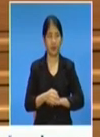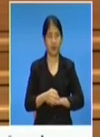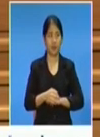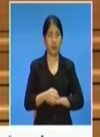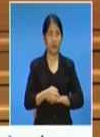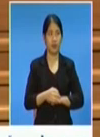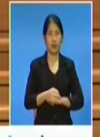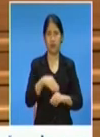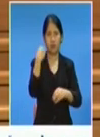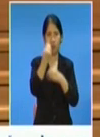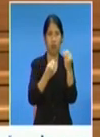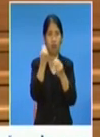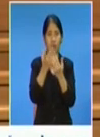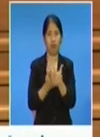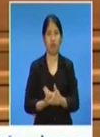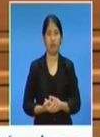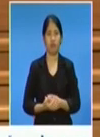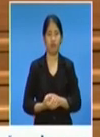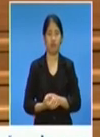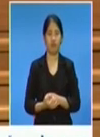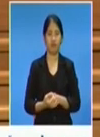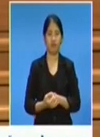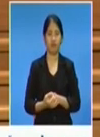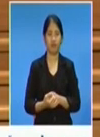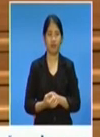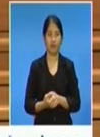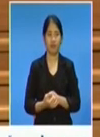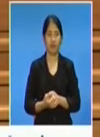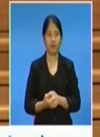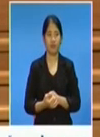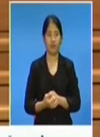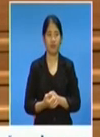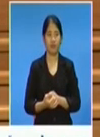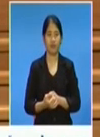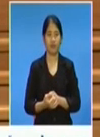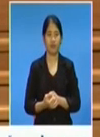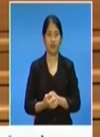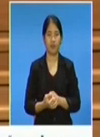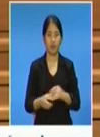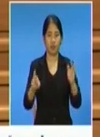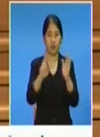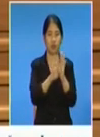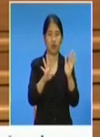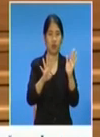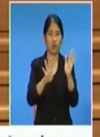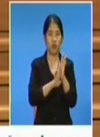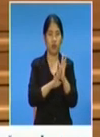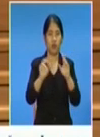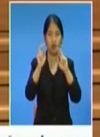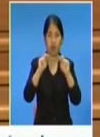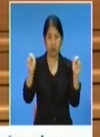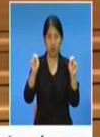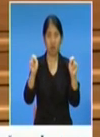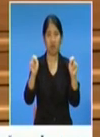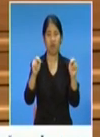งงกันขนาดนั้นเลยครับงั้นอันนี้แหละครับระเบียบสำนักนายกเลยไม่ถูกนำไปใช้ในอง